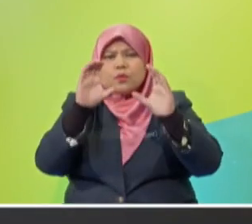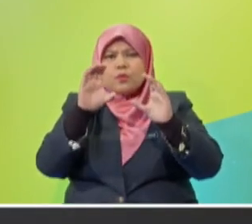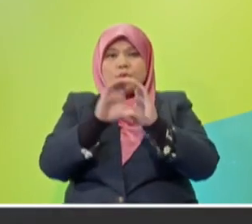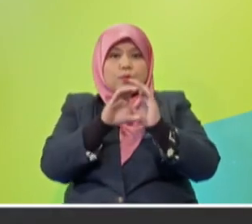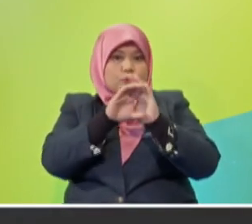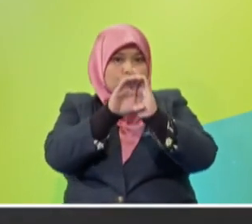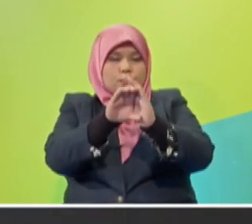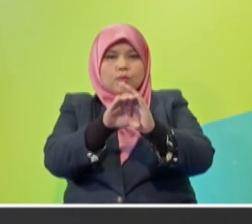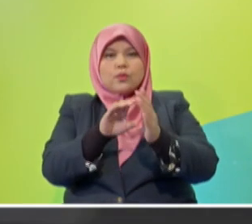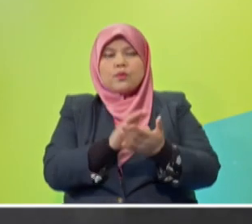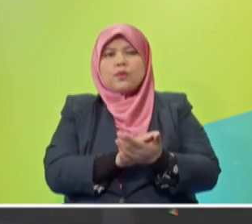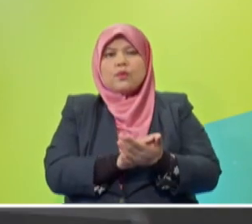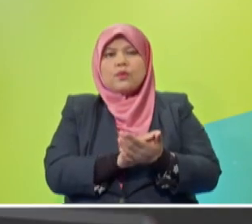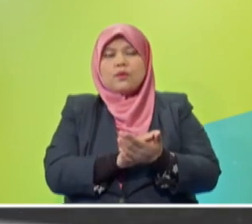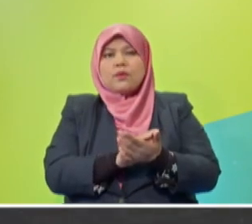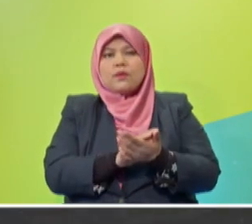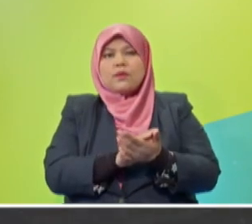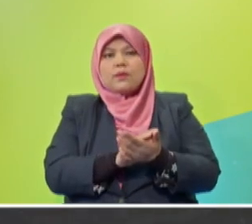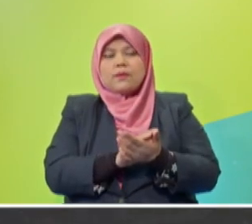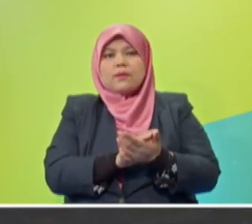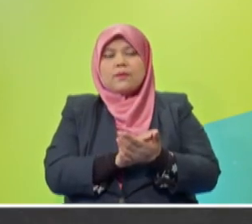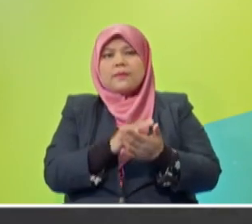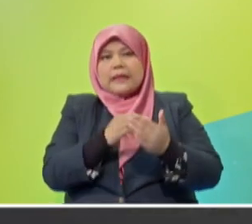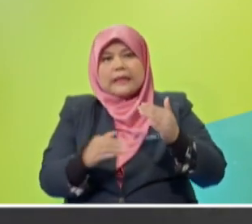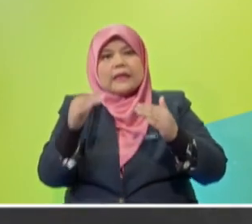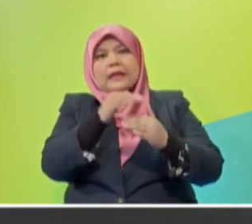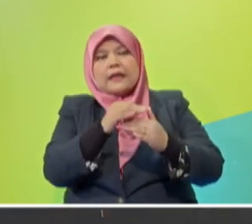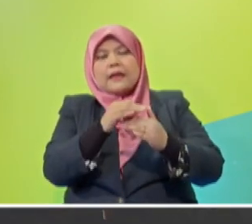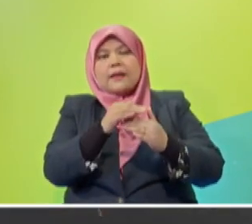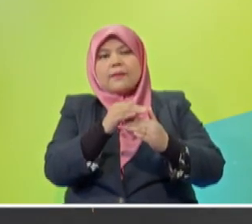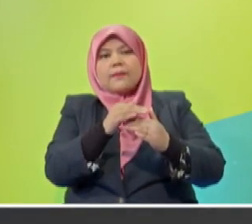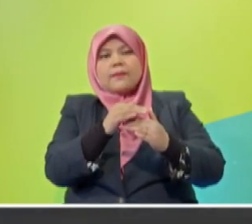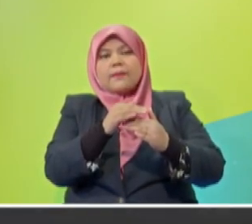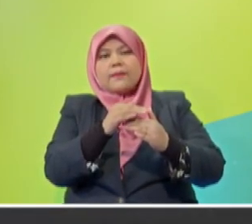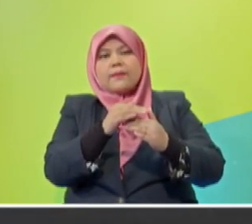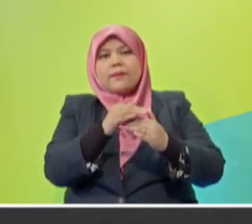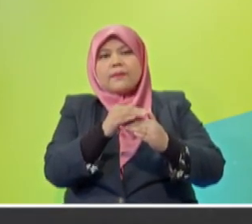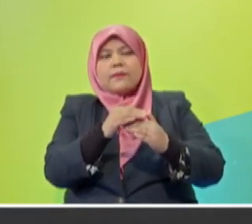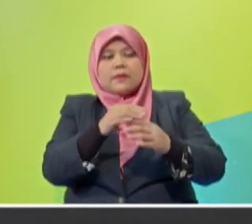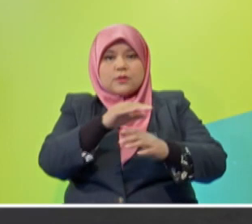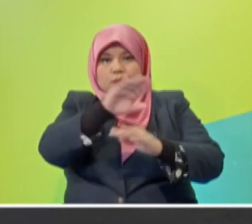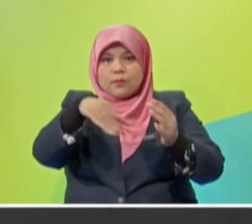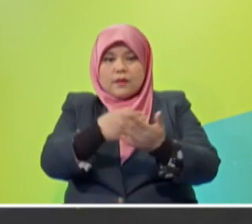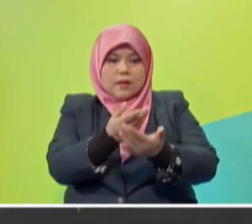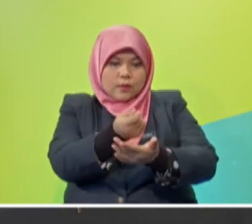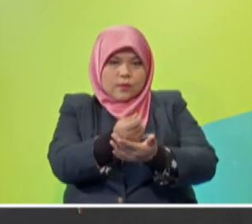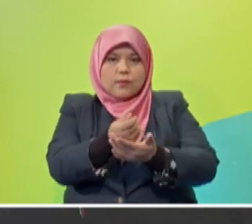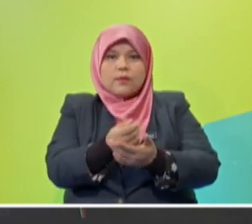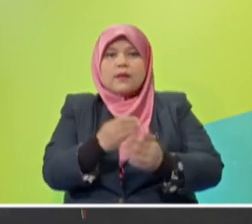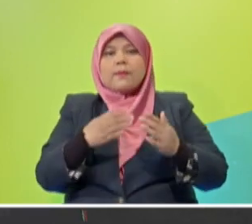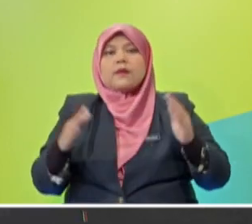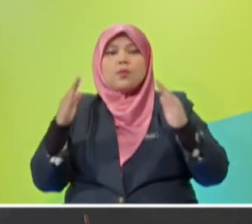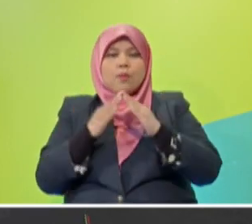taraf hidup ni kita dapat lihat melalui peningkatan jumlah pendapatan per kapita keluarga, perumahan yang